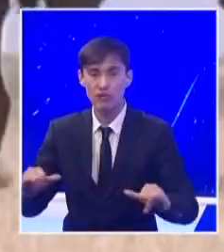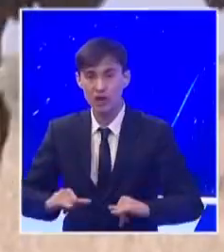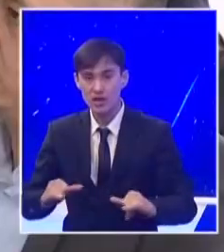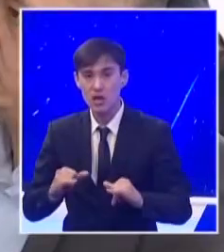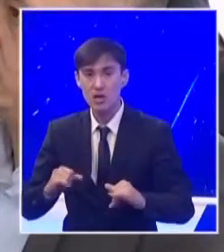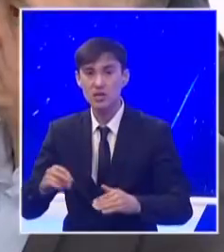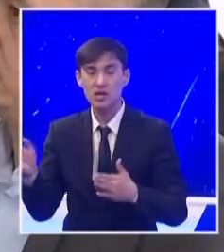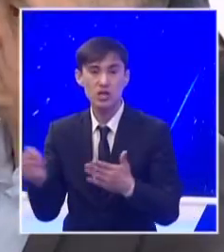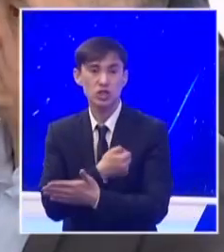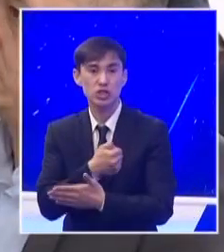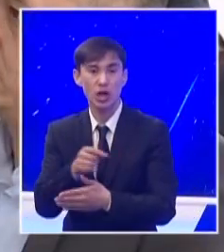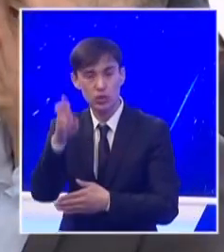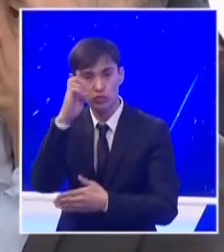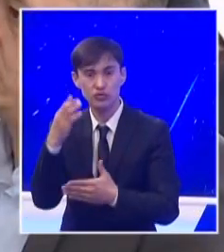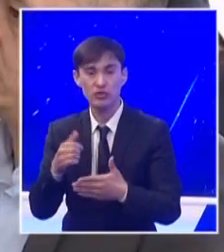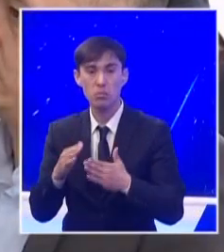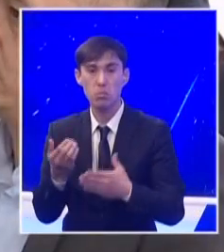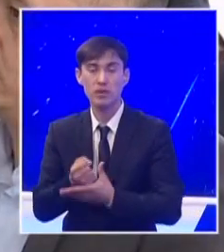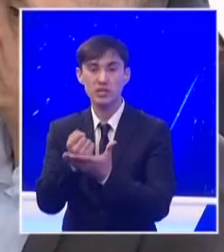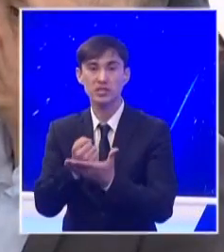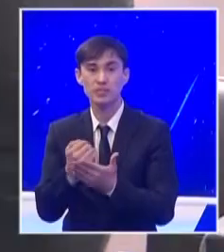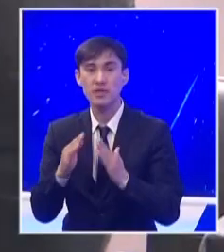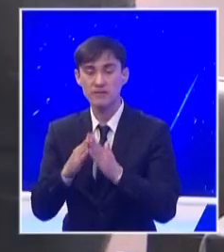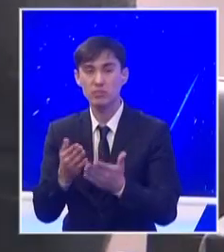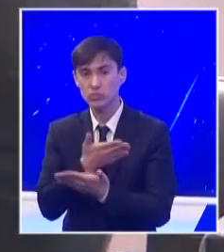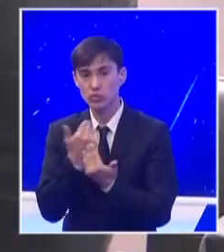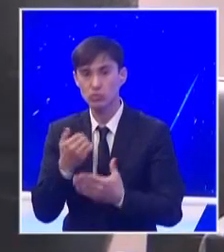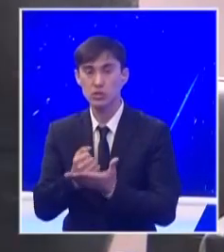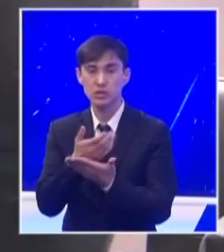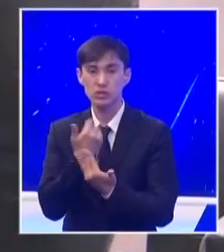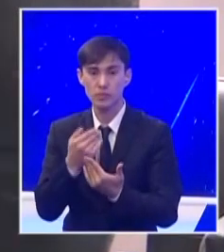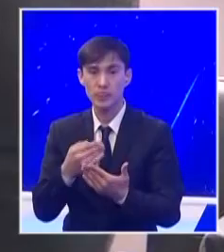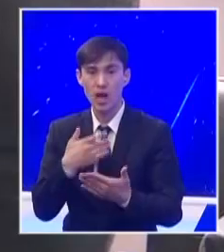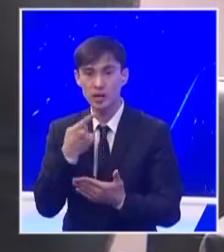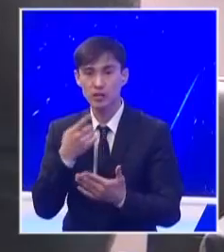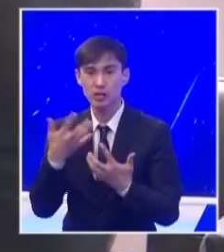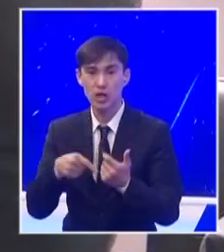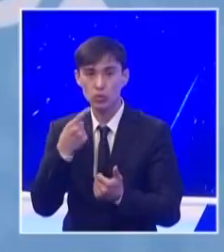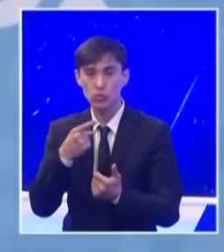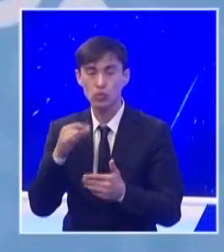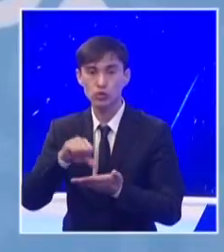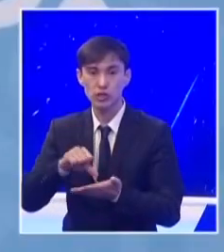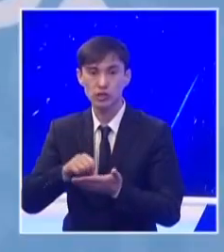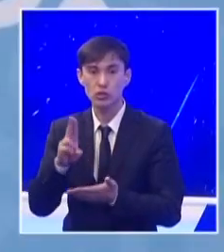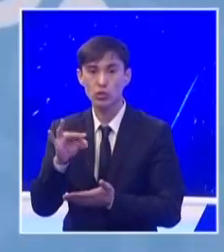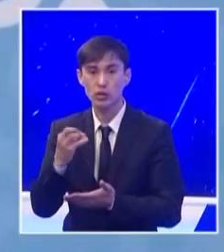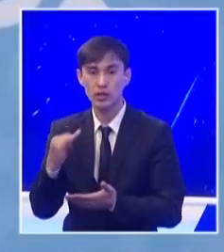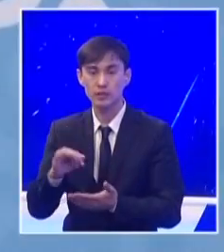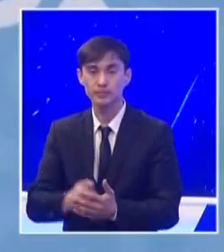государственной поддержки, в отличие от свиноферм. К тому же часть изменений уже не актуальны, считают участники Курултая.